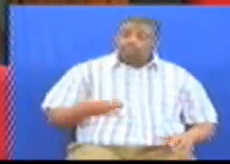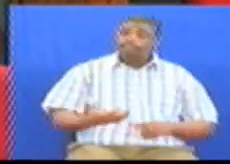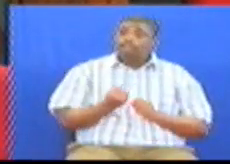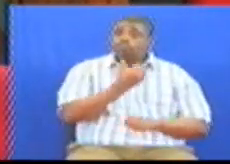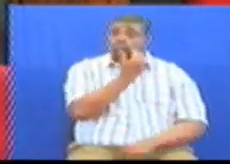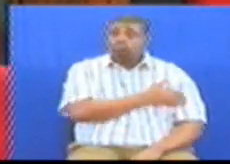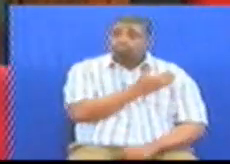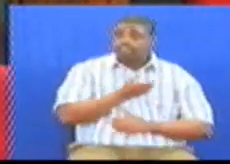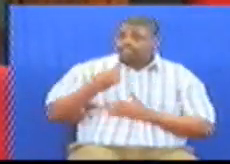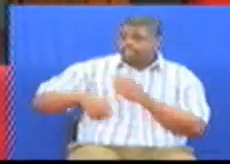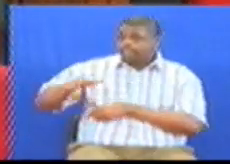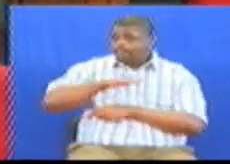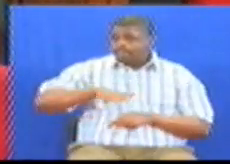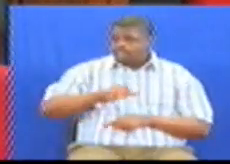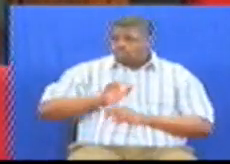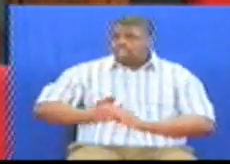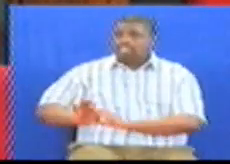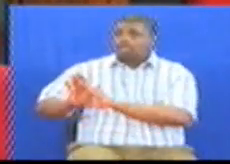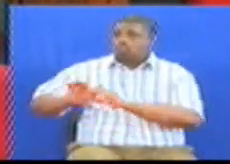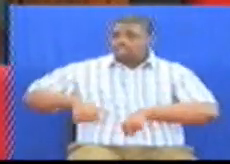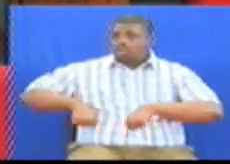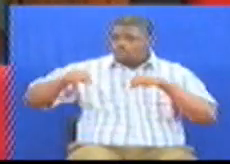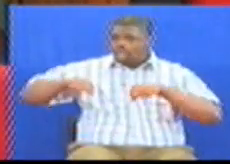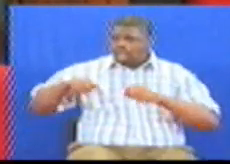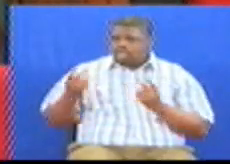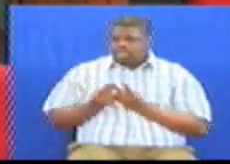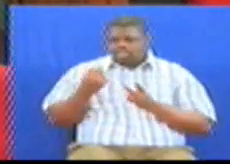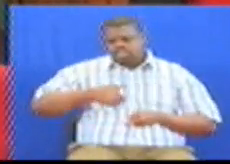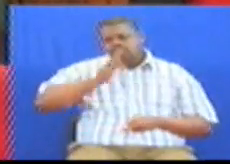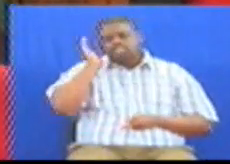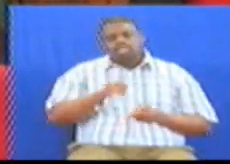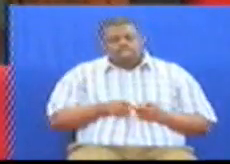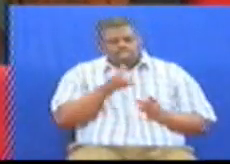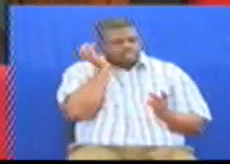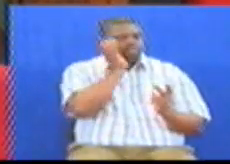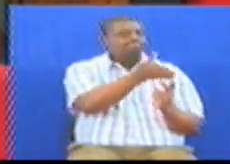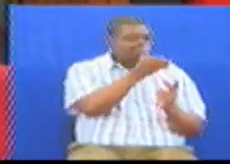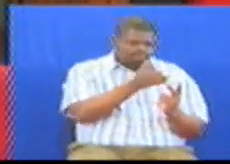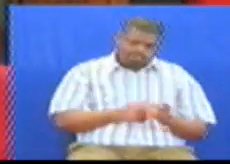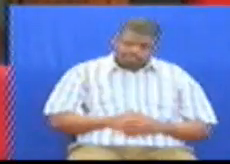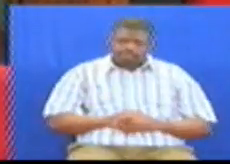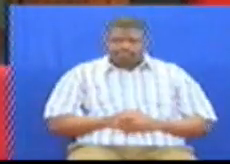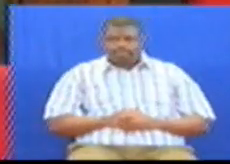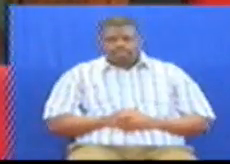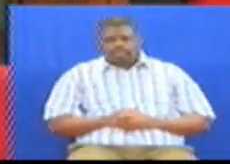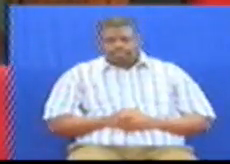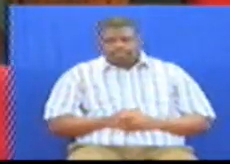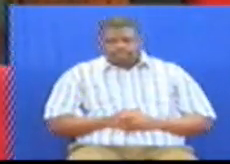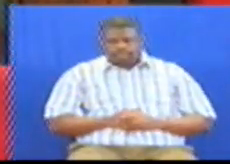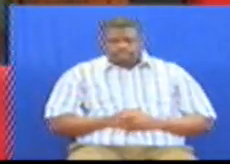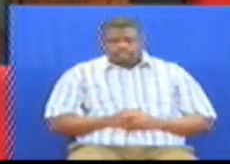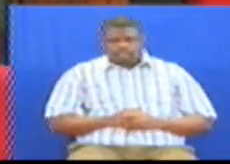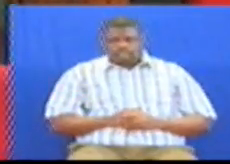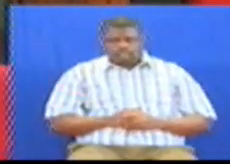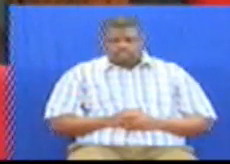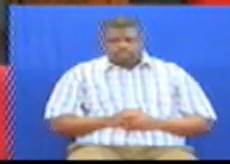huduma katika maeneo yao ya utawala kama ambavyo serikali ilikuwa imekusudia. Mheshimiwa Naibu Spika,